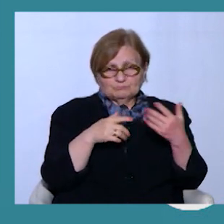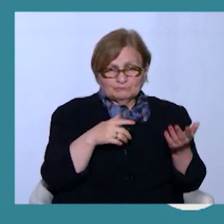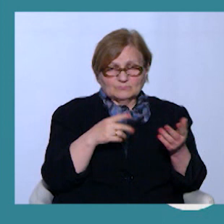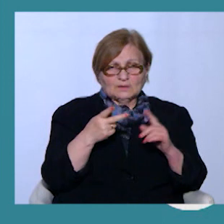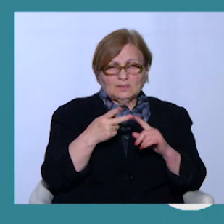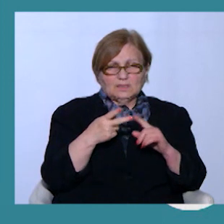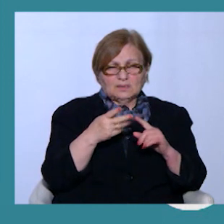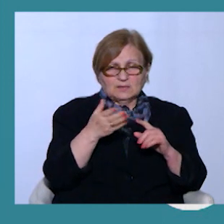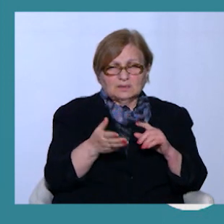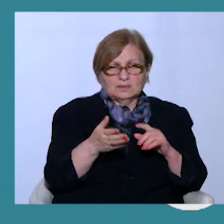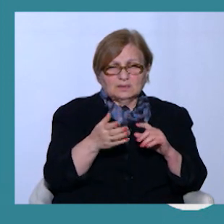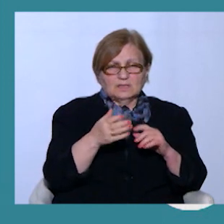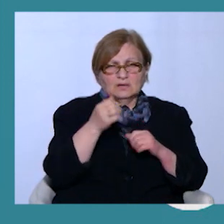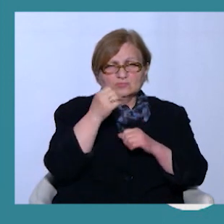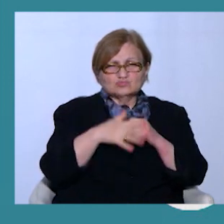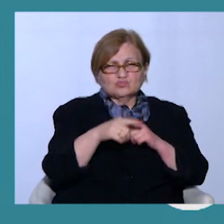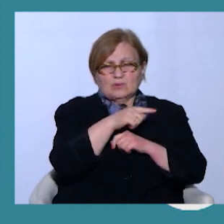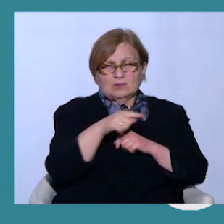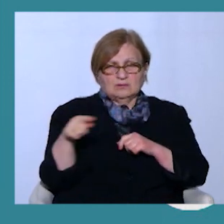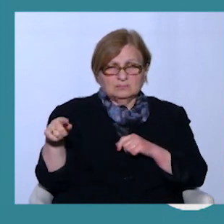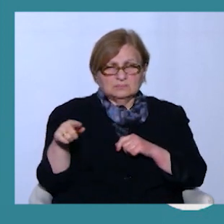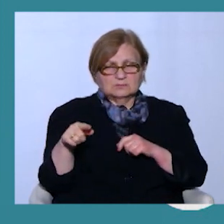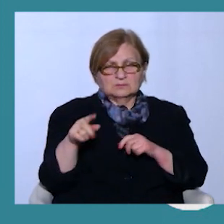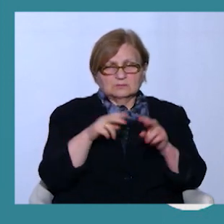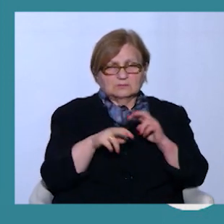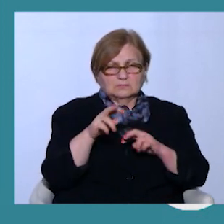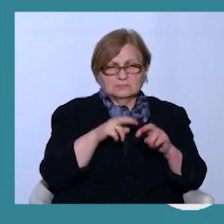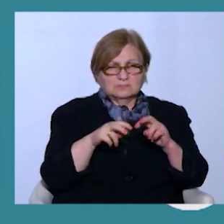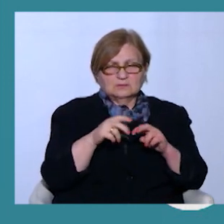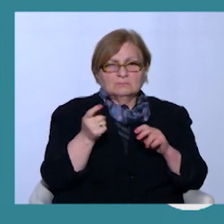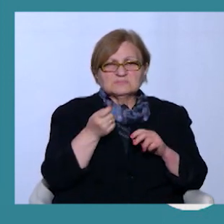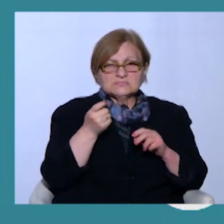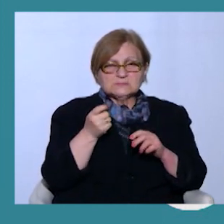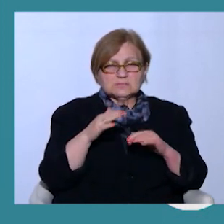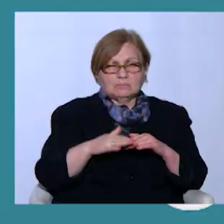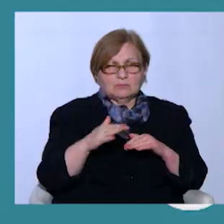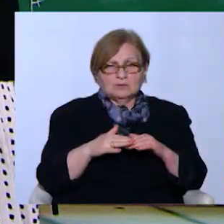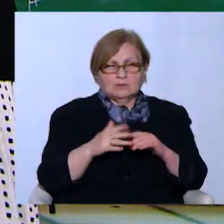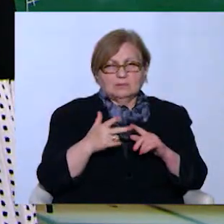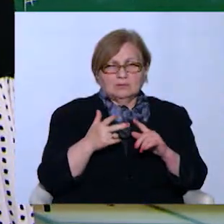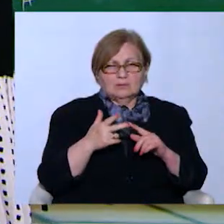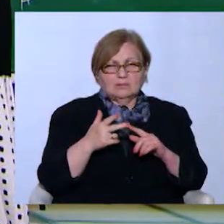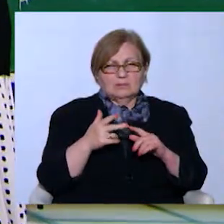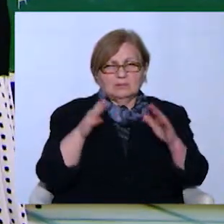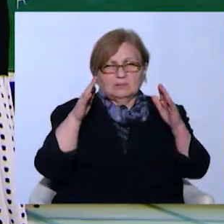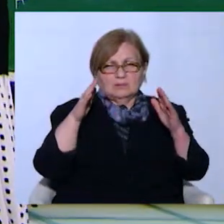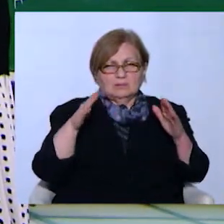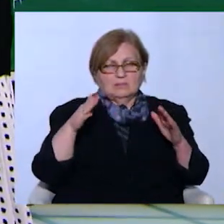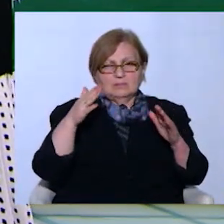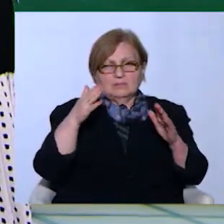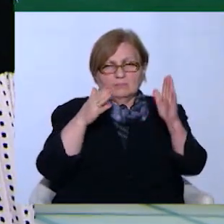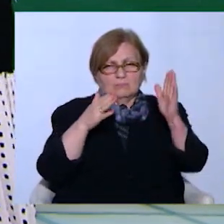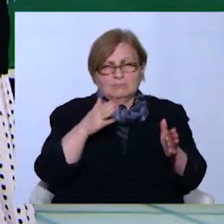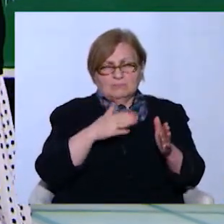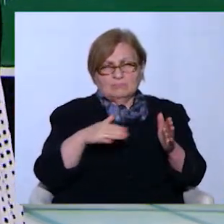მეორე ამოცანაში ვიცით შუა ხაზი და დიდი ფუძე და ვეძებთ ცირე ფუძეს. მესამე ამოცანა მართკუთხედის გვერდის სიგრძეა